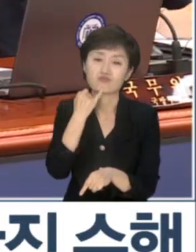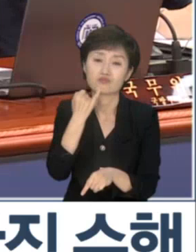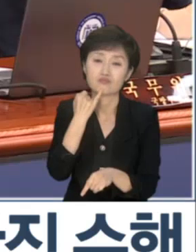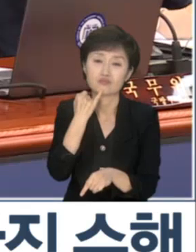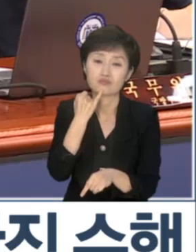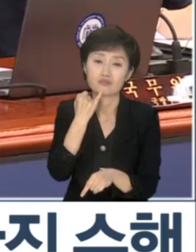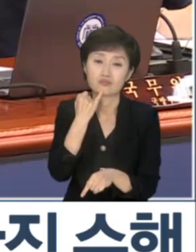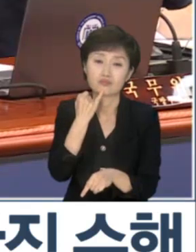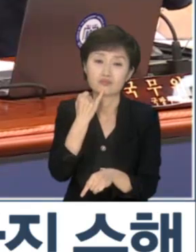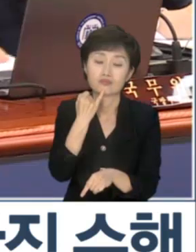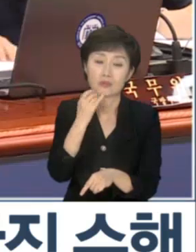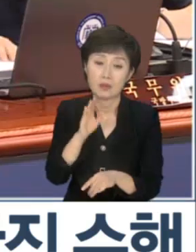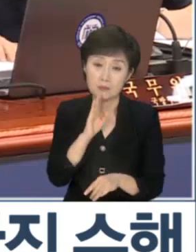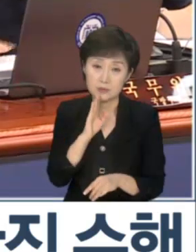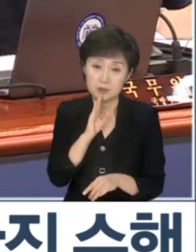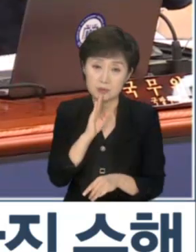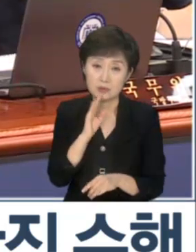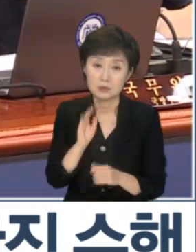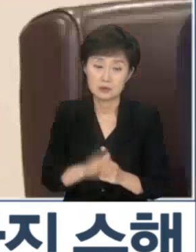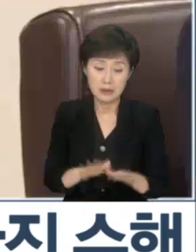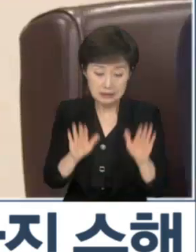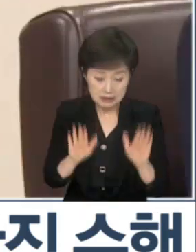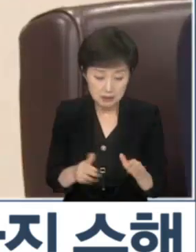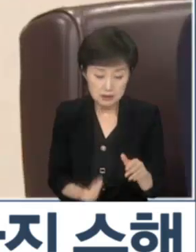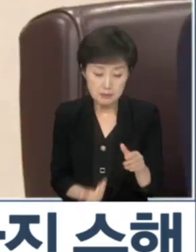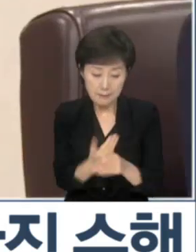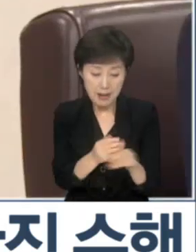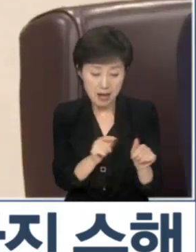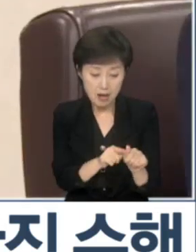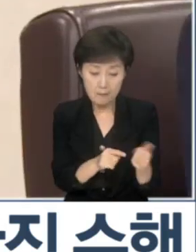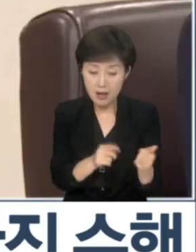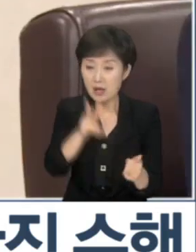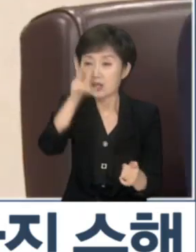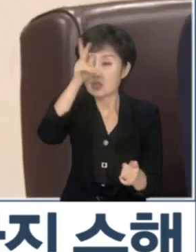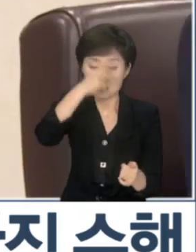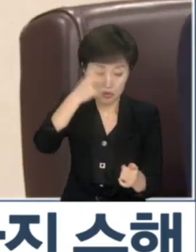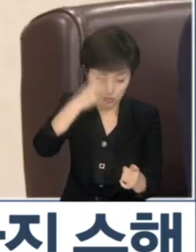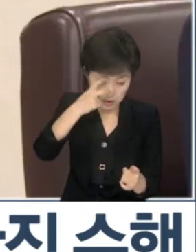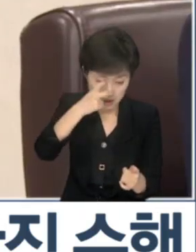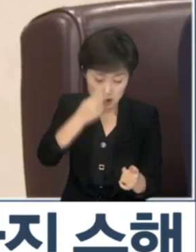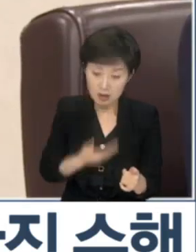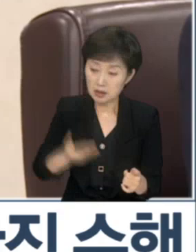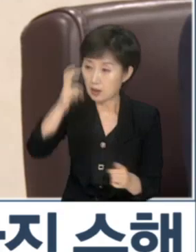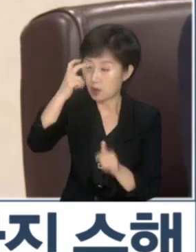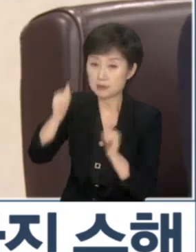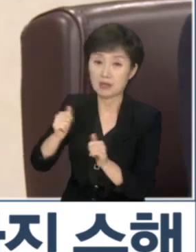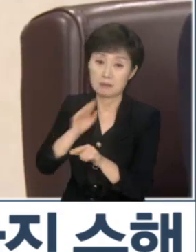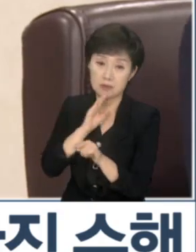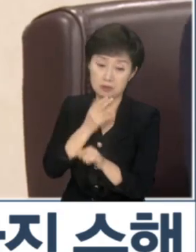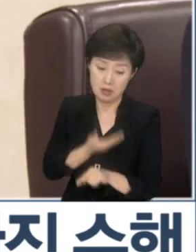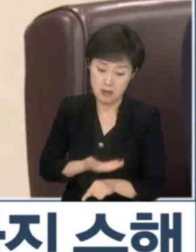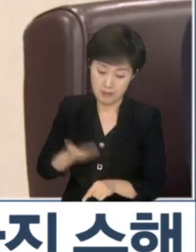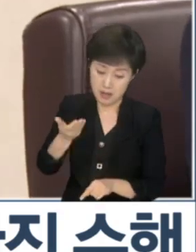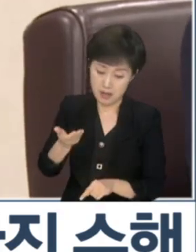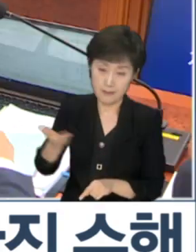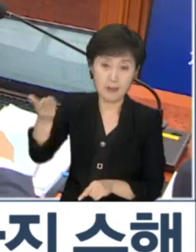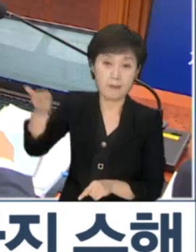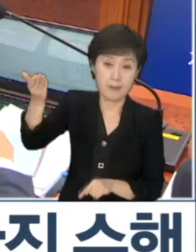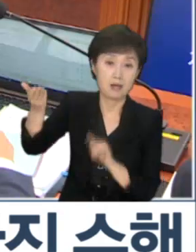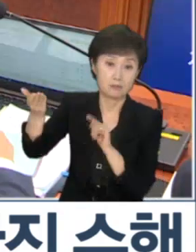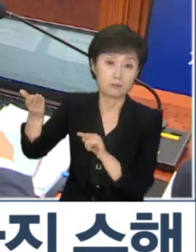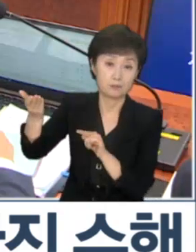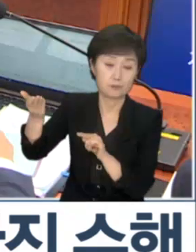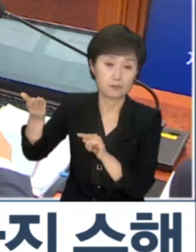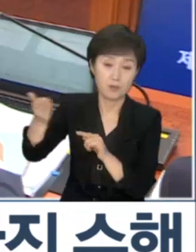지금 당장 이제 보고서가 이제 경찰에 갔고 경찰에서 다시 또 검찰을 갈 것이기 때문에 경찰 조사가 이어지고 검찰 조사가